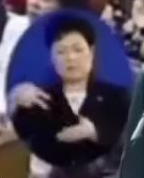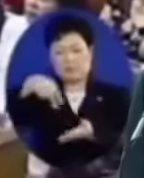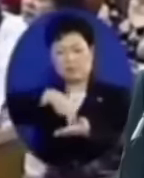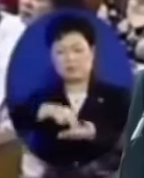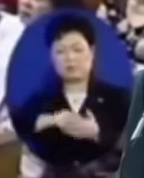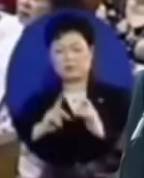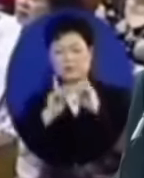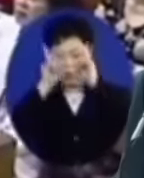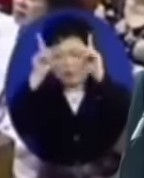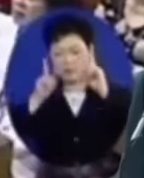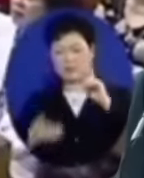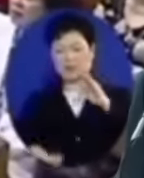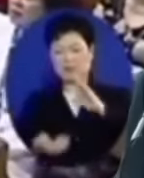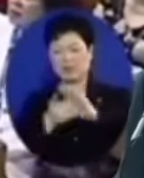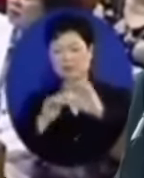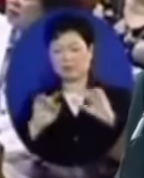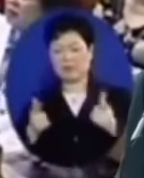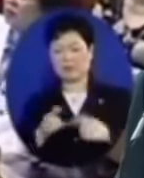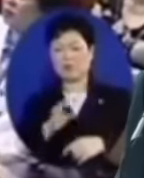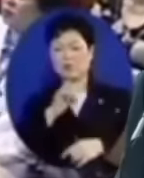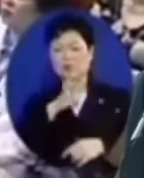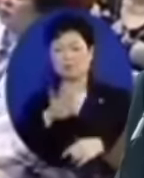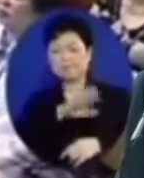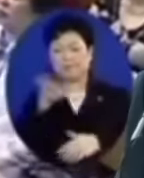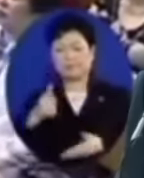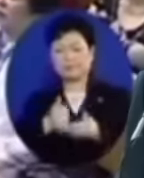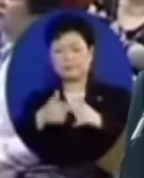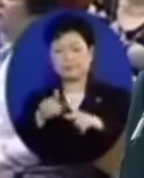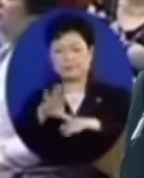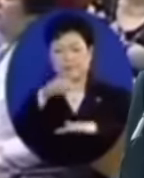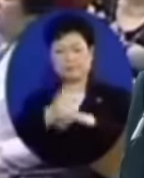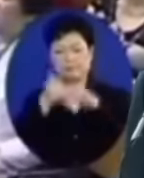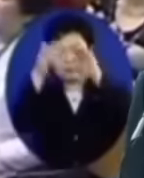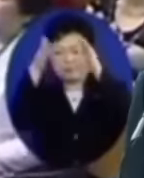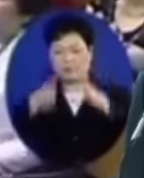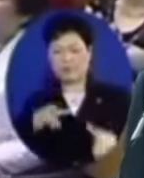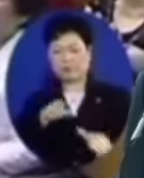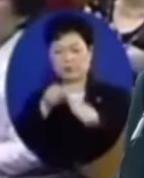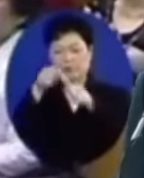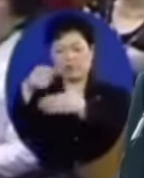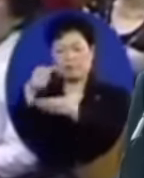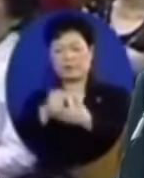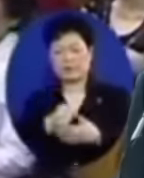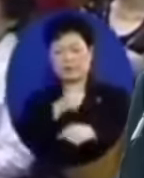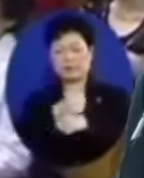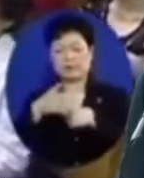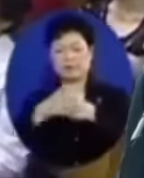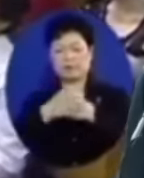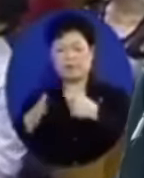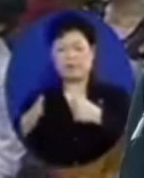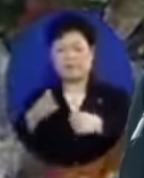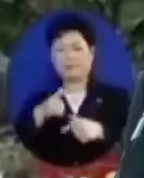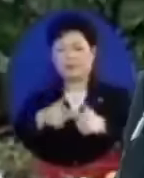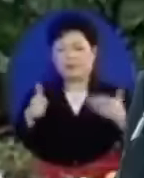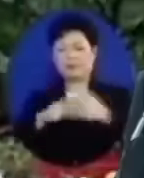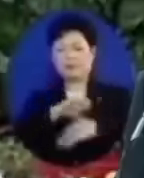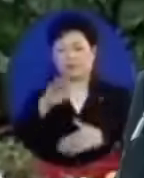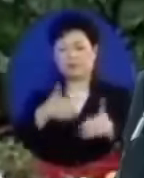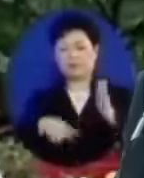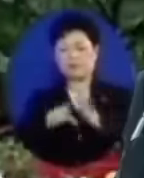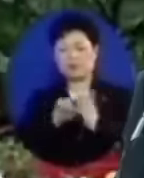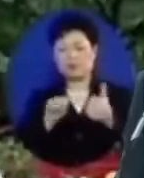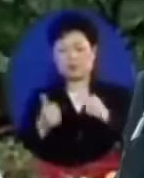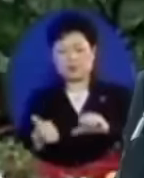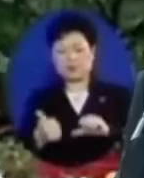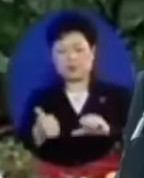세우심은 노하심에 이르게 하심이 아니요 오직 우리 주 예수 그리스도로 말미암아 구원을 받게 하심이라.